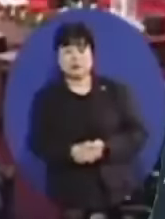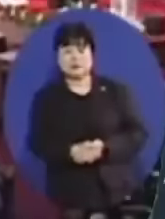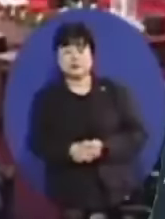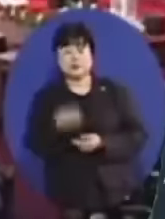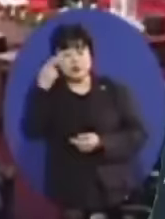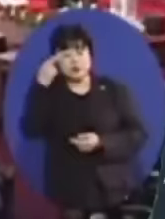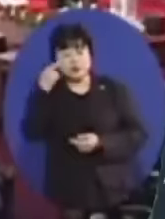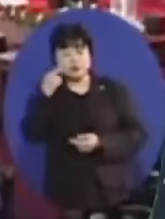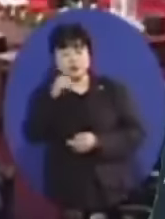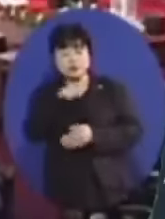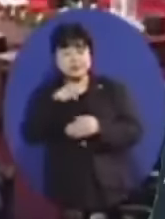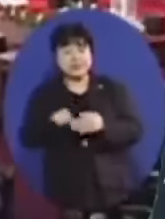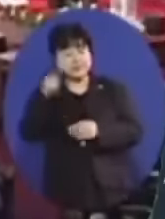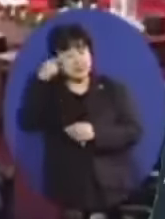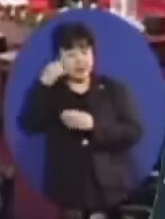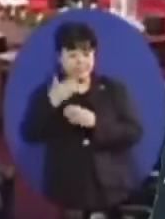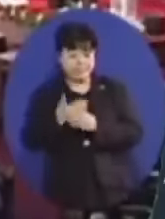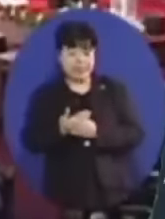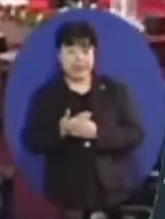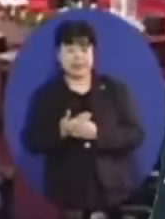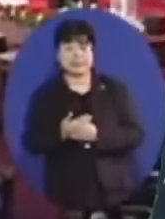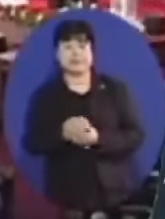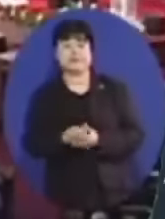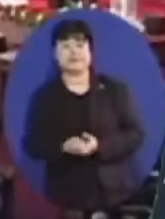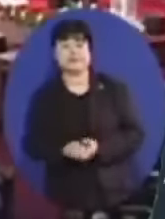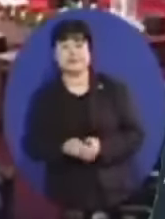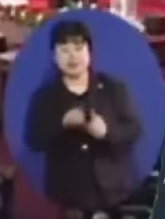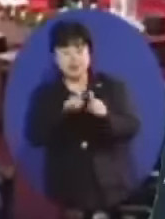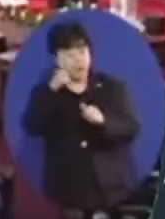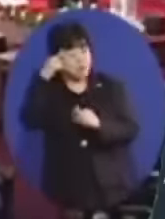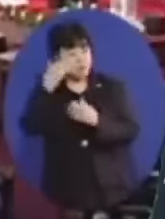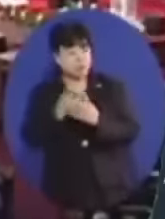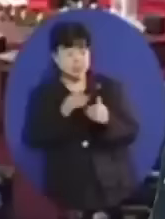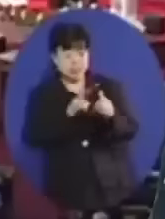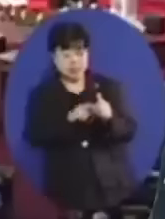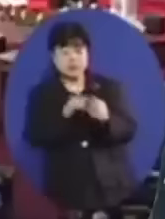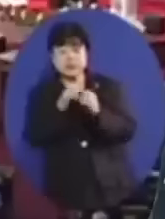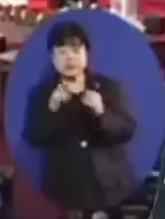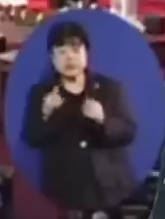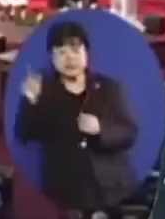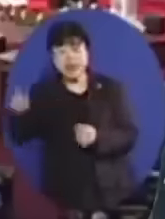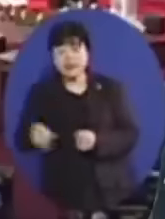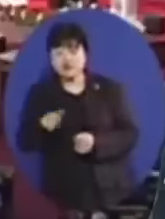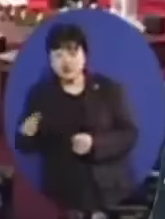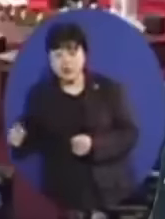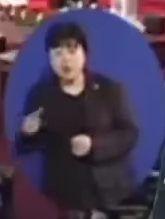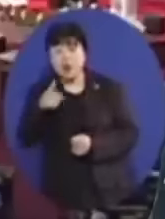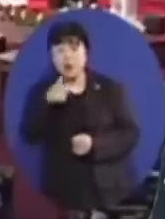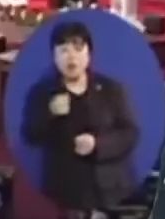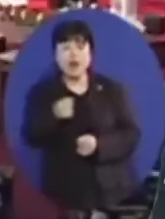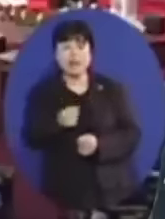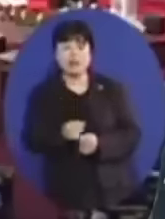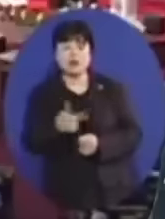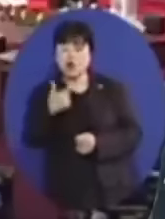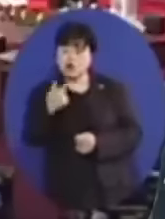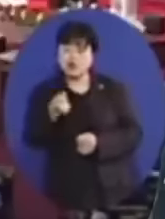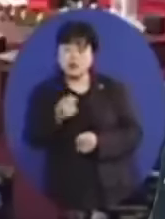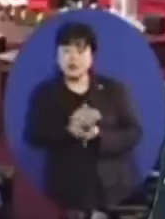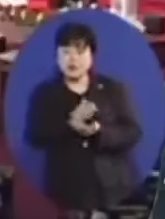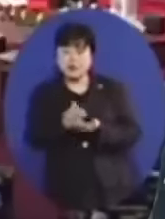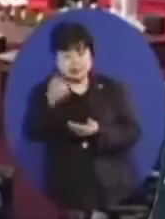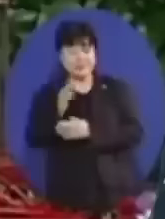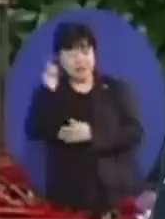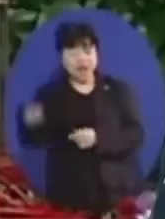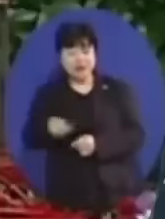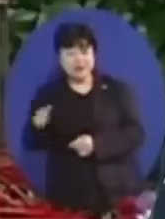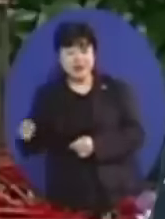미국의 심리학자인 세드 햄스터 박사에 의하면 인간은 하루에 5만에서 6만 가지 생각을 한다고